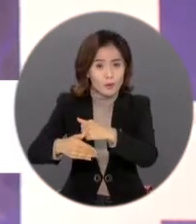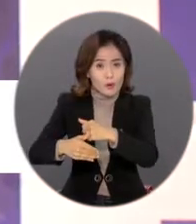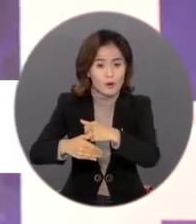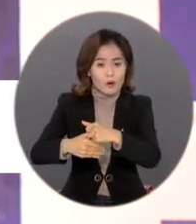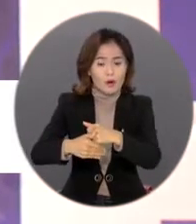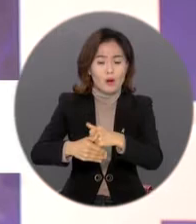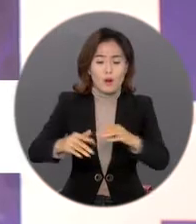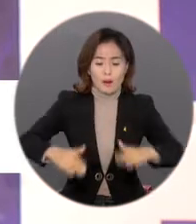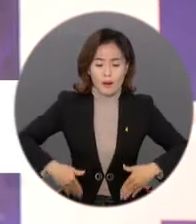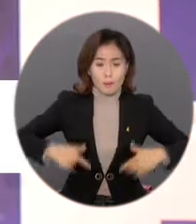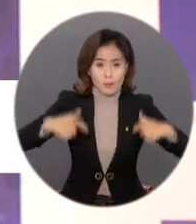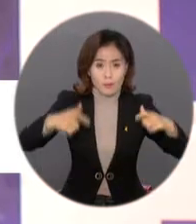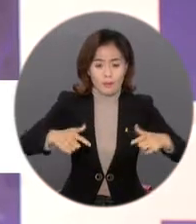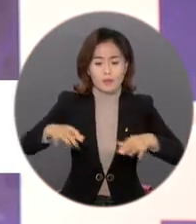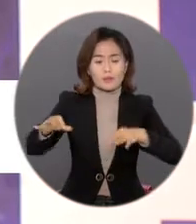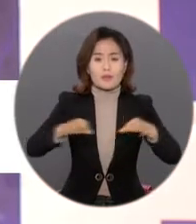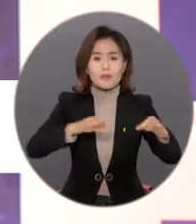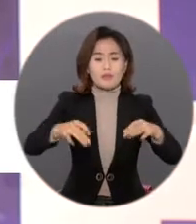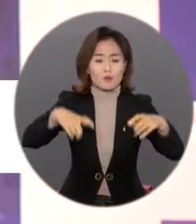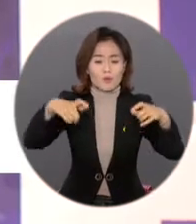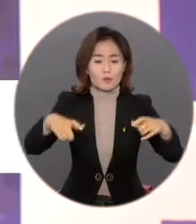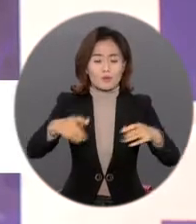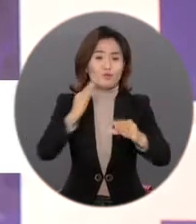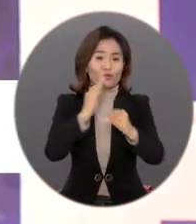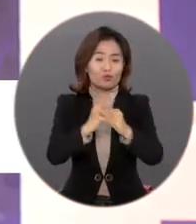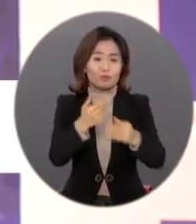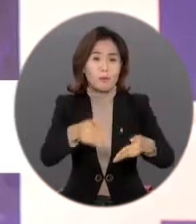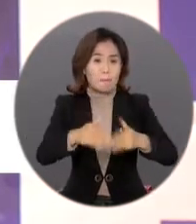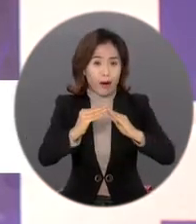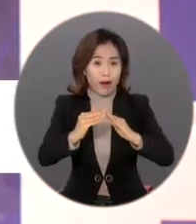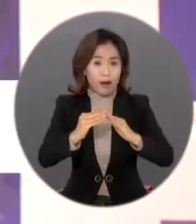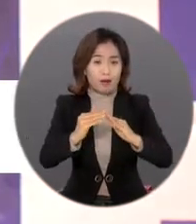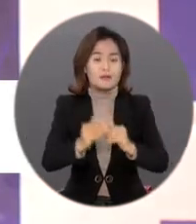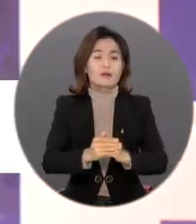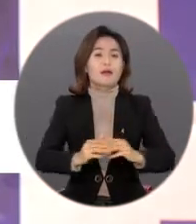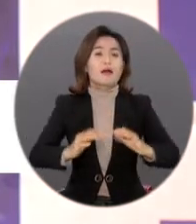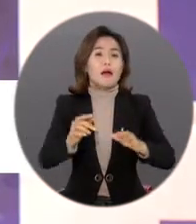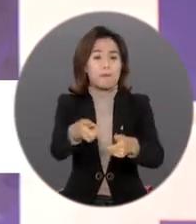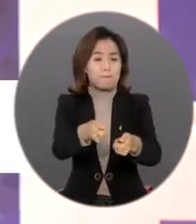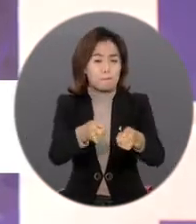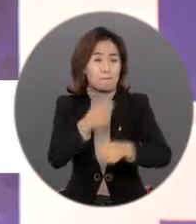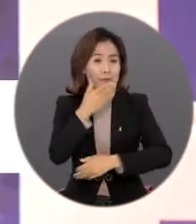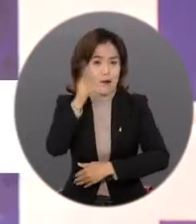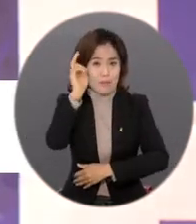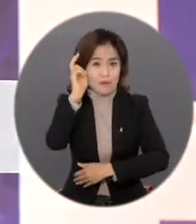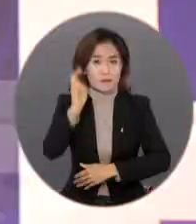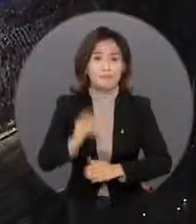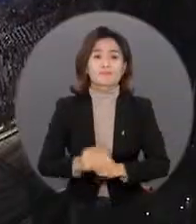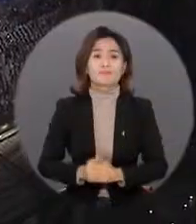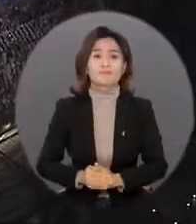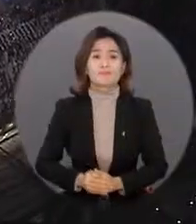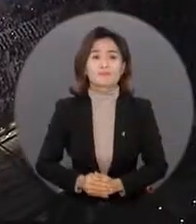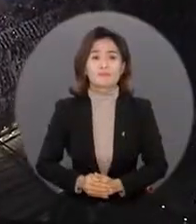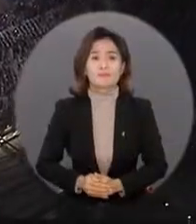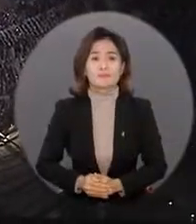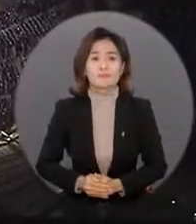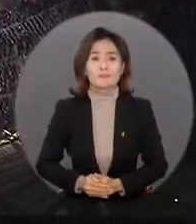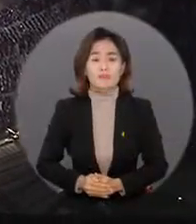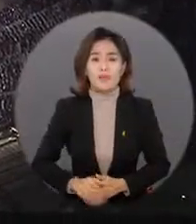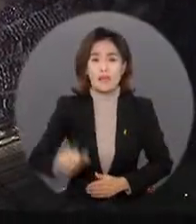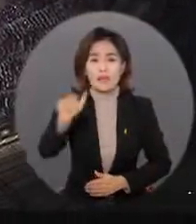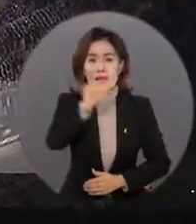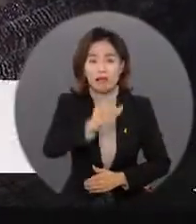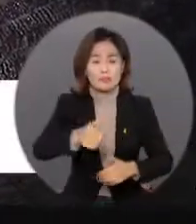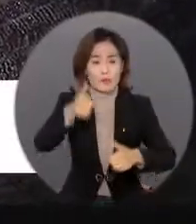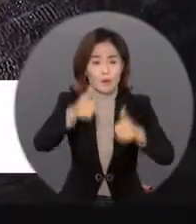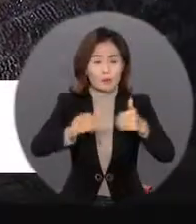남북권 경제공동체의 중심에 우뚝 서게 되는 그러한 아마 나를 앞당기리라고 기대하고 있습니다.